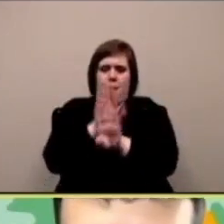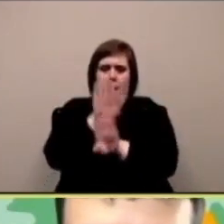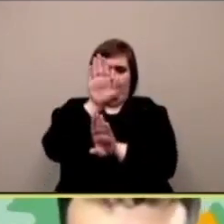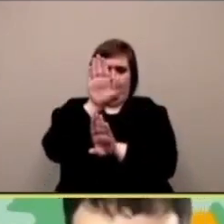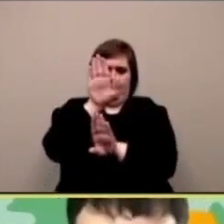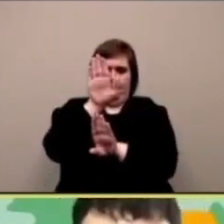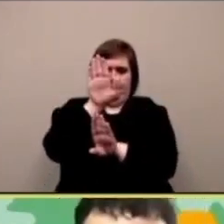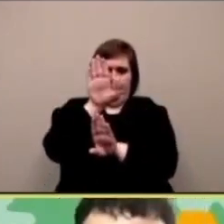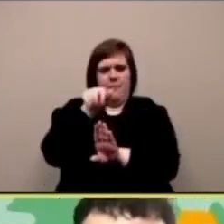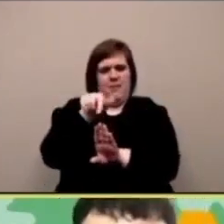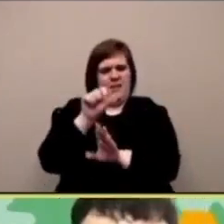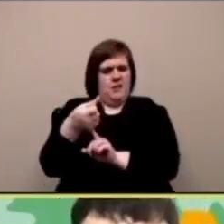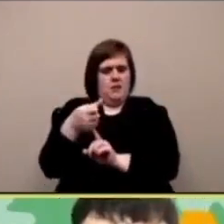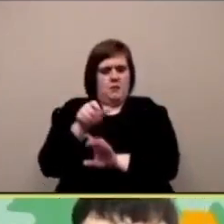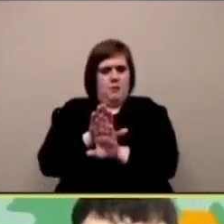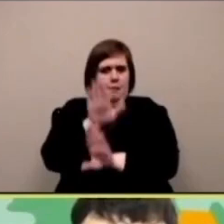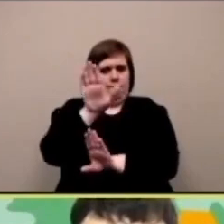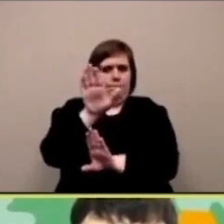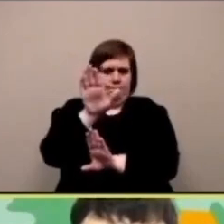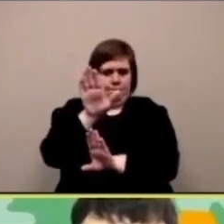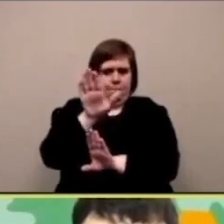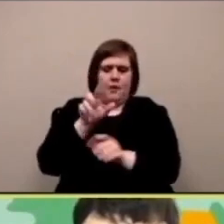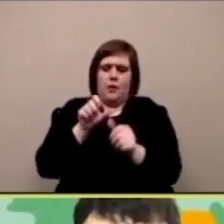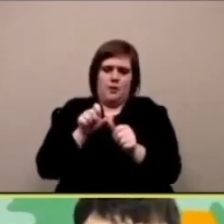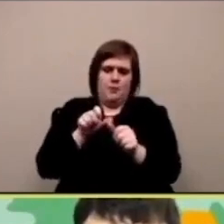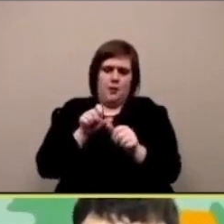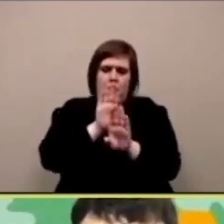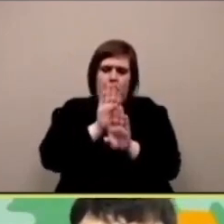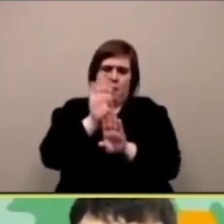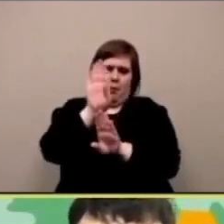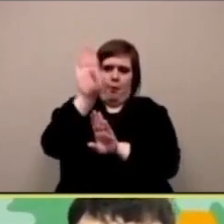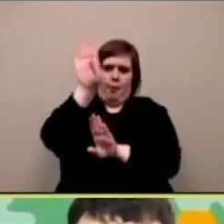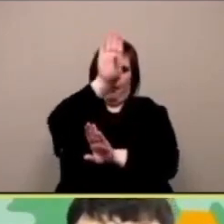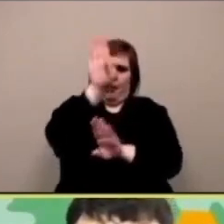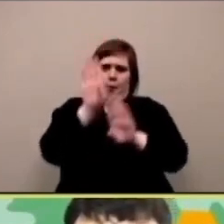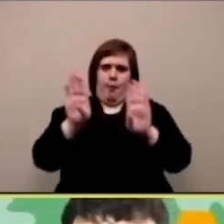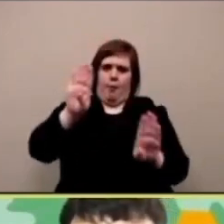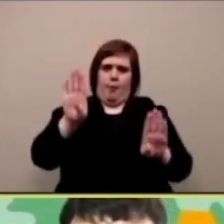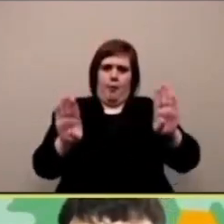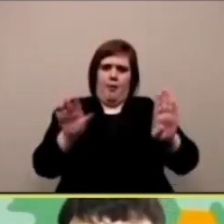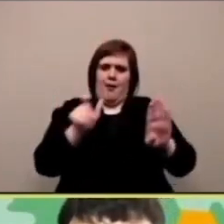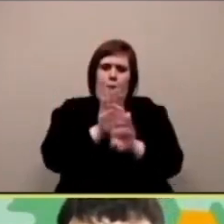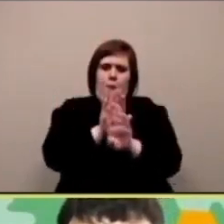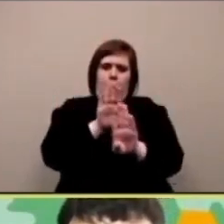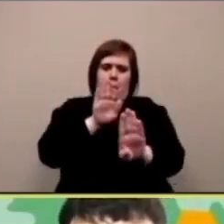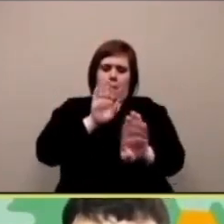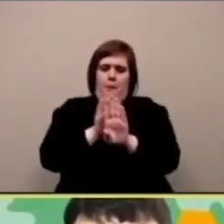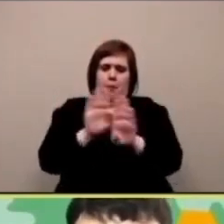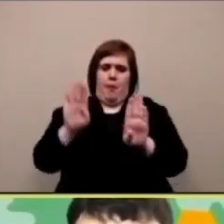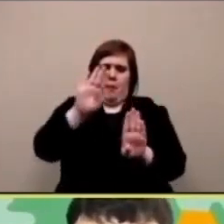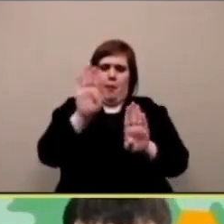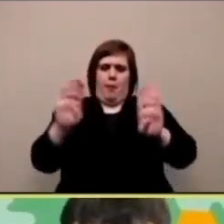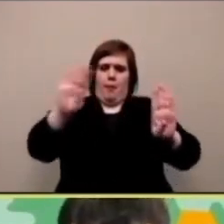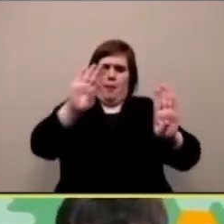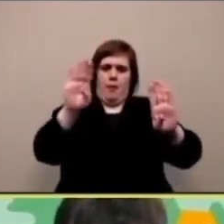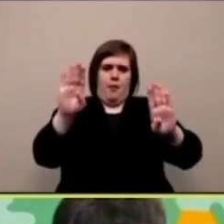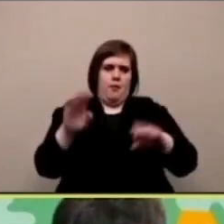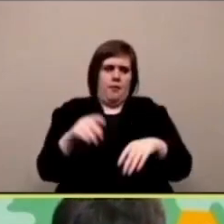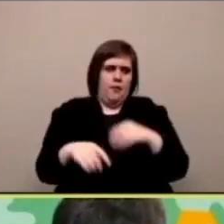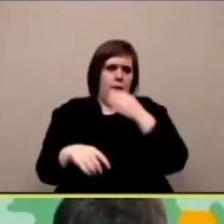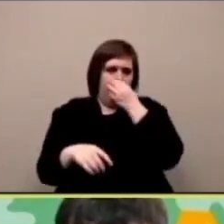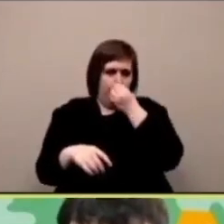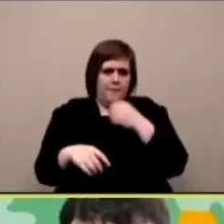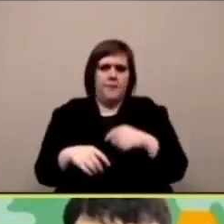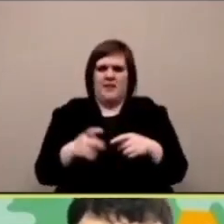ね例えばなんですけれども2つのものは同じスペースを使うことができないという